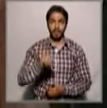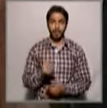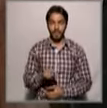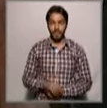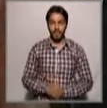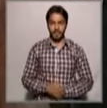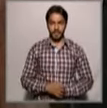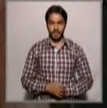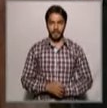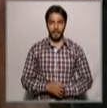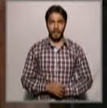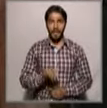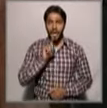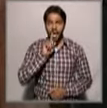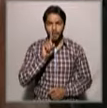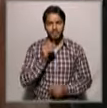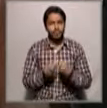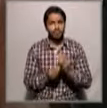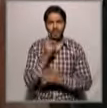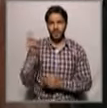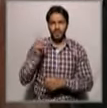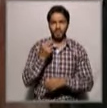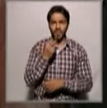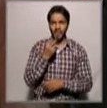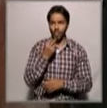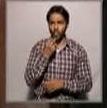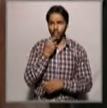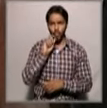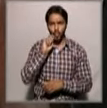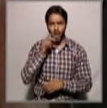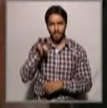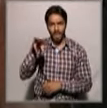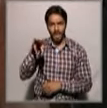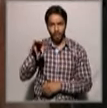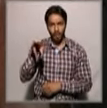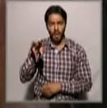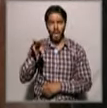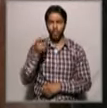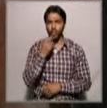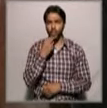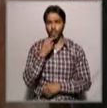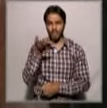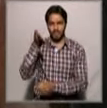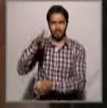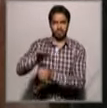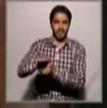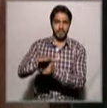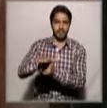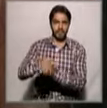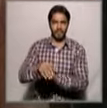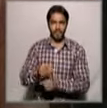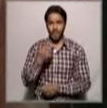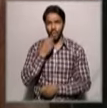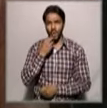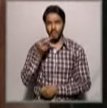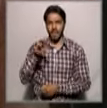أنا أشوف رؤية كده تطمني عليه، يعني إن هو في حال كويس. يعني اللي هو أخوكي أنت كنت قلت تقريبا امبارح إنه